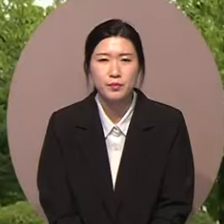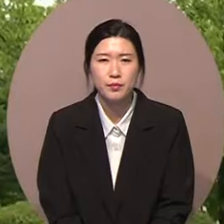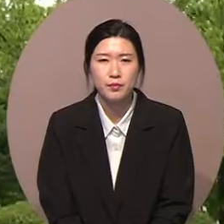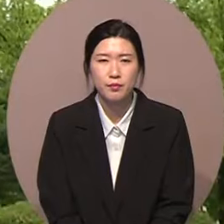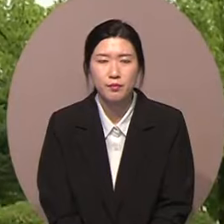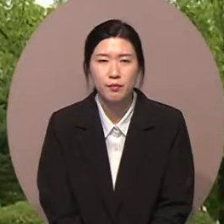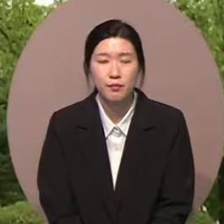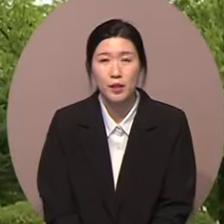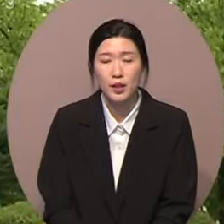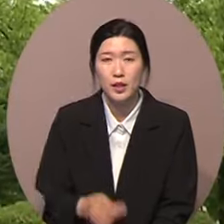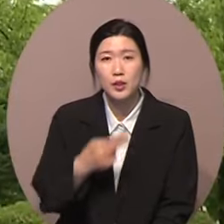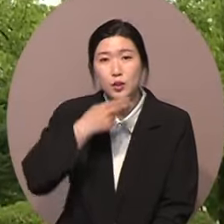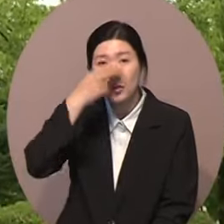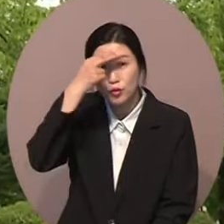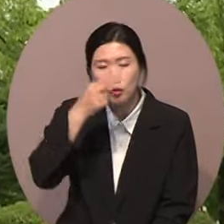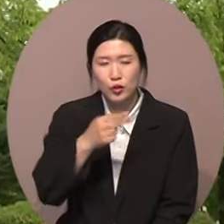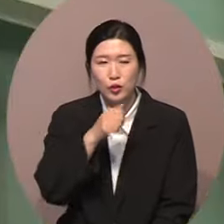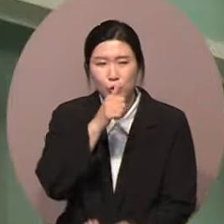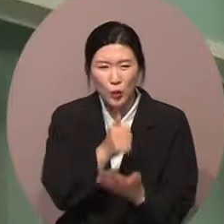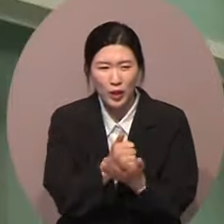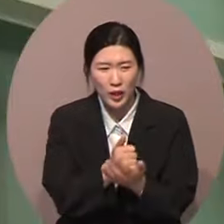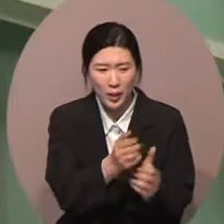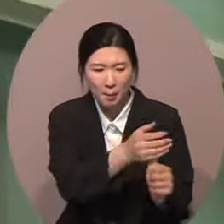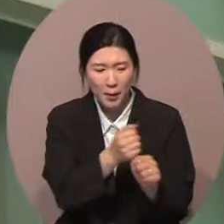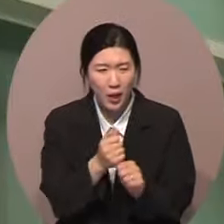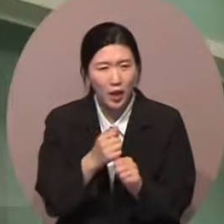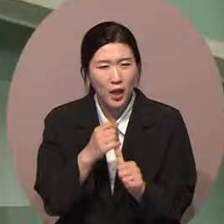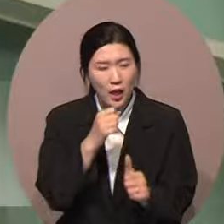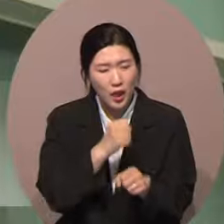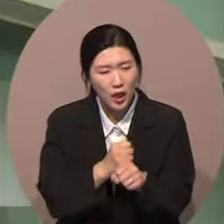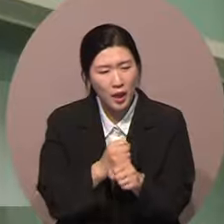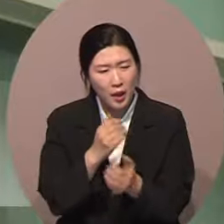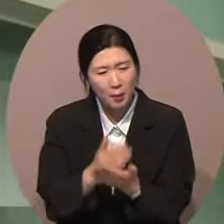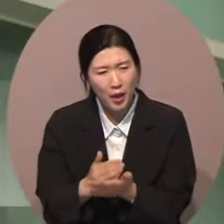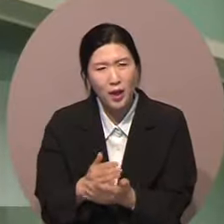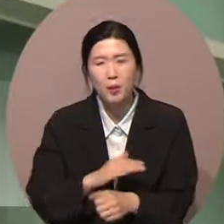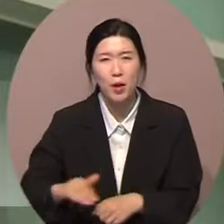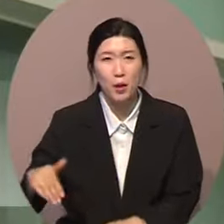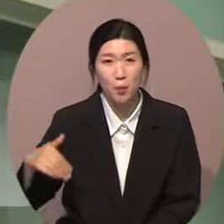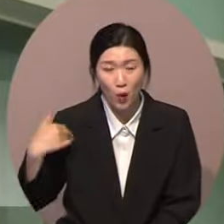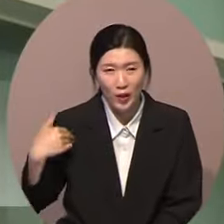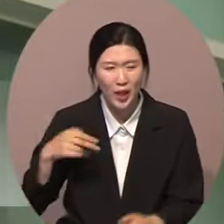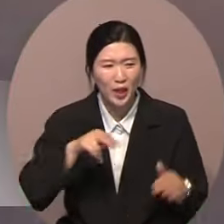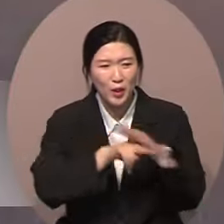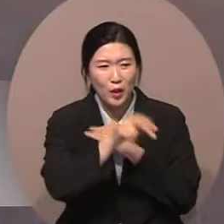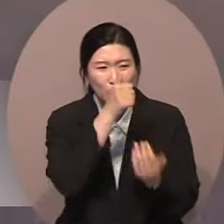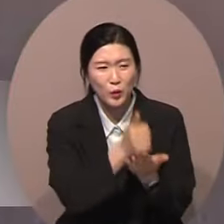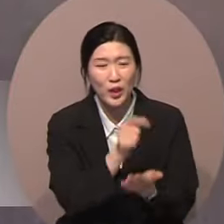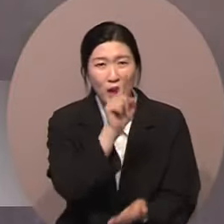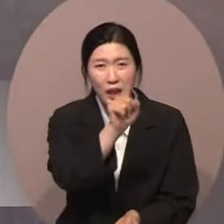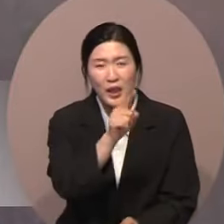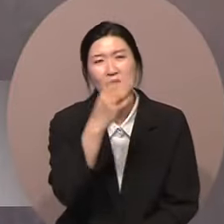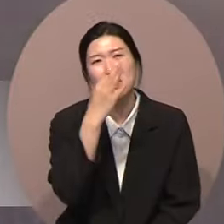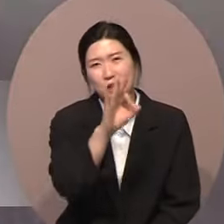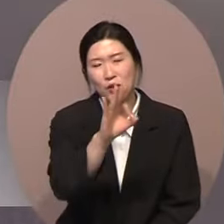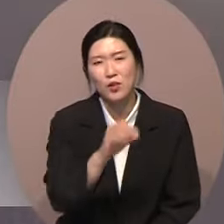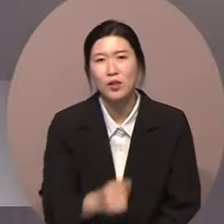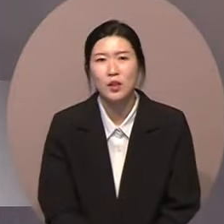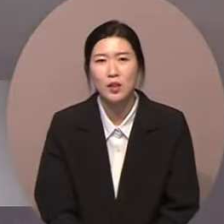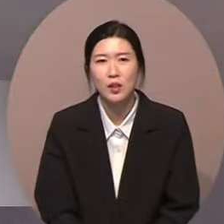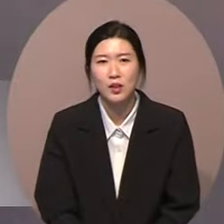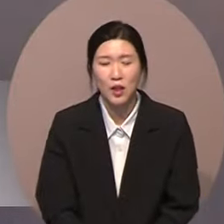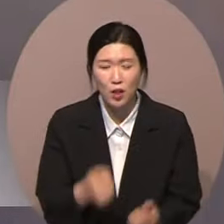때문에 음주 운전 혐의를 적용하기 어려워 사고 후 미조치 혐의만 인정될 가능성도 제기되고 있습니다 도주를 하는